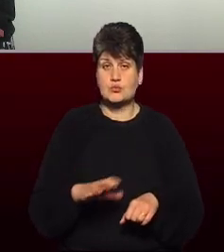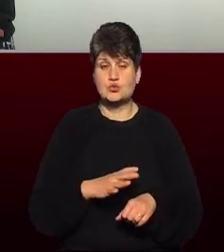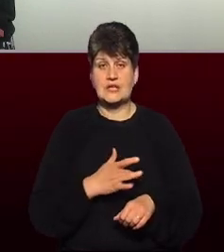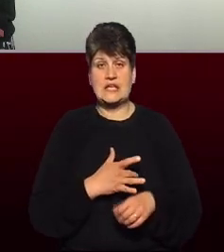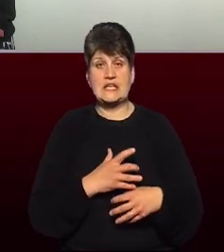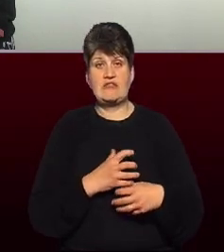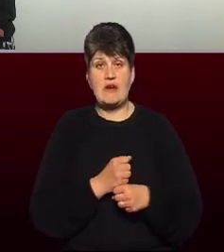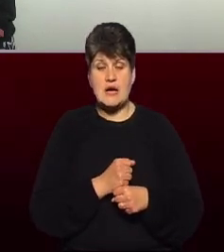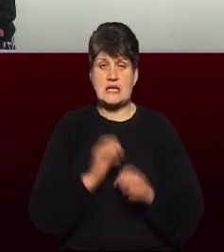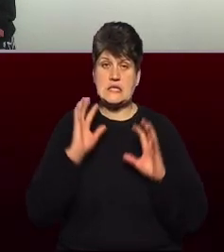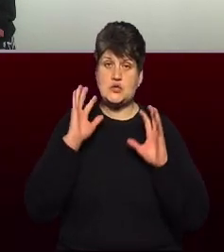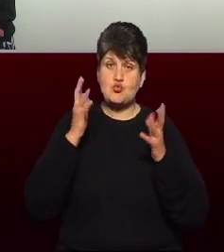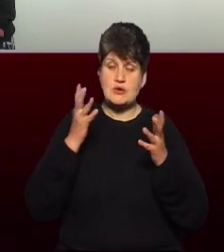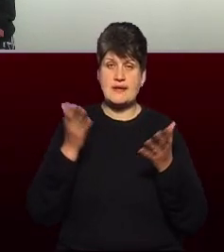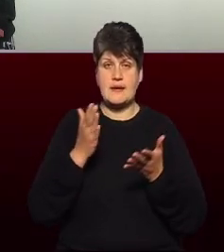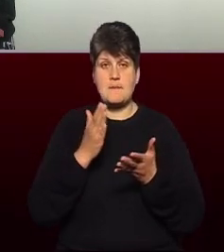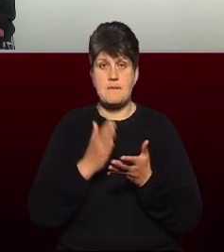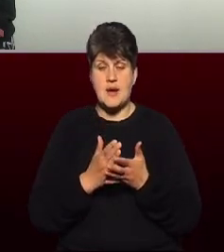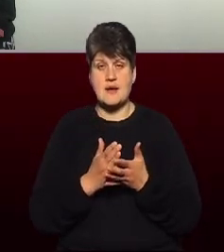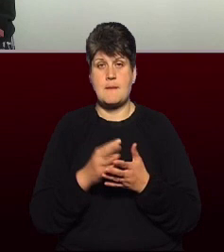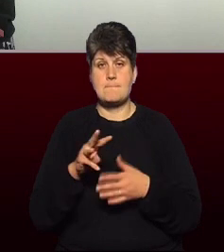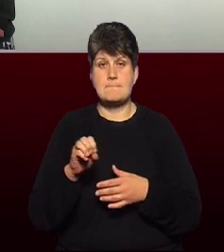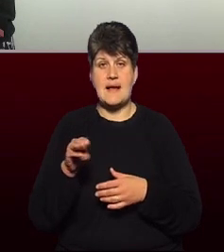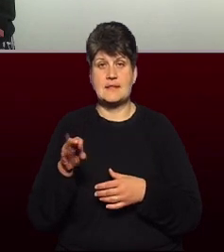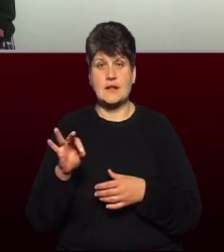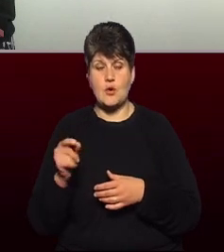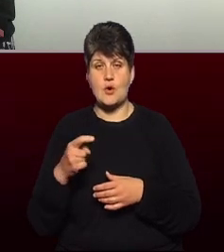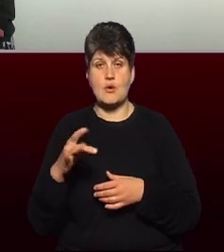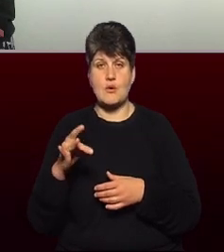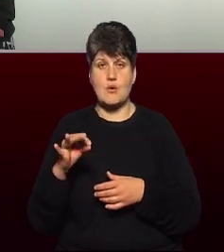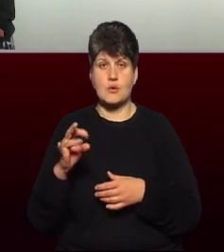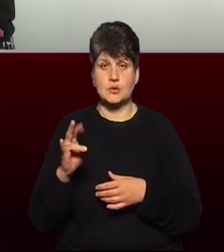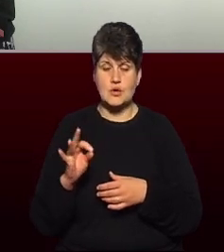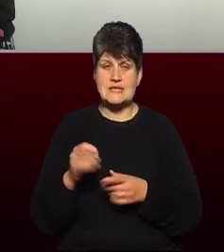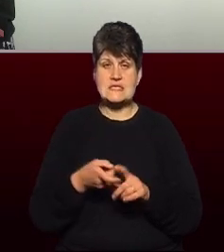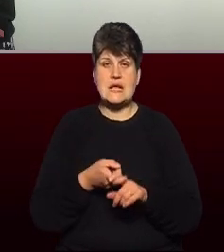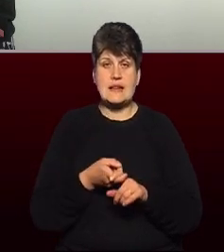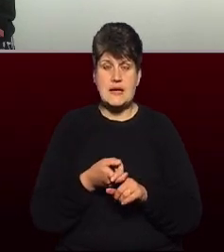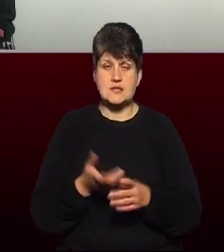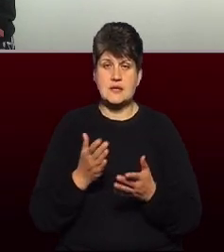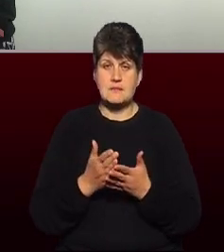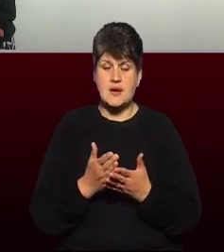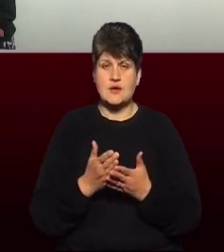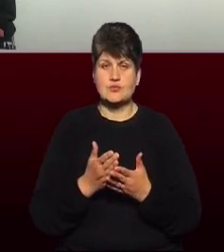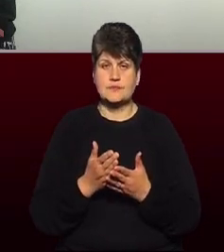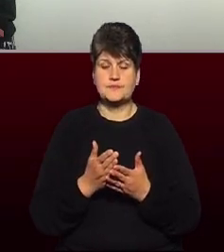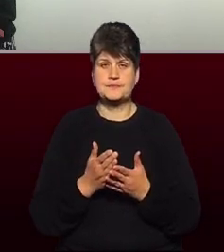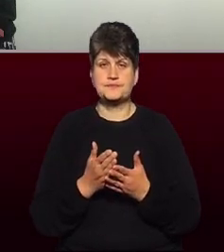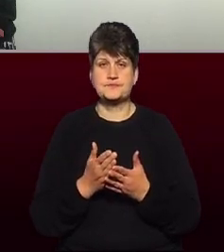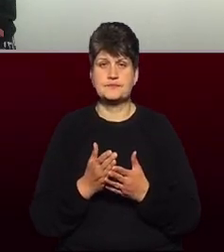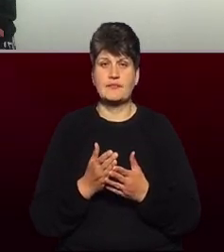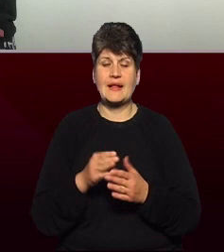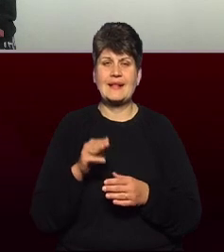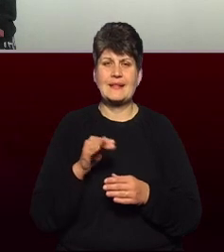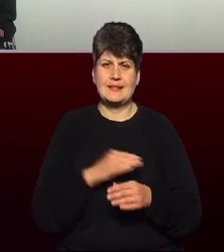мають, власне, є метео- і хронозалежними, які мають дуже лабільний артеріальний тиск, який дуже швидко реагує на